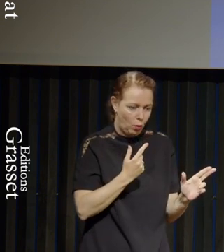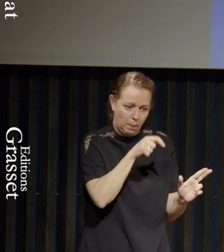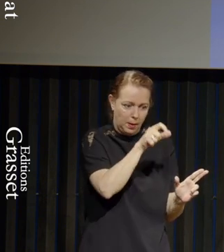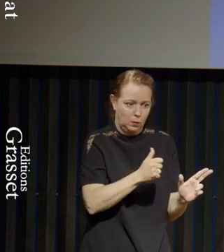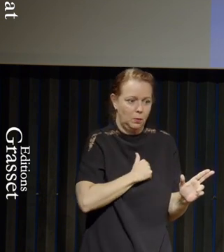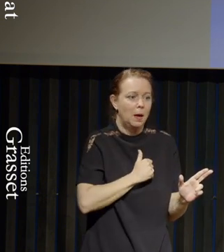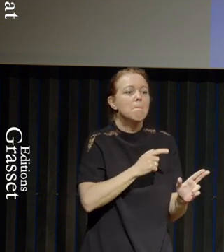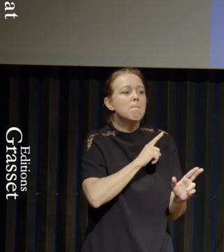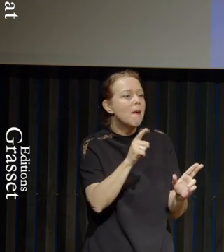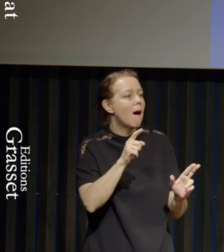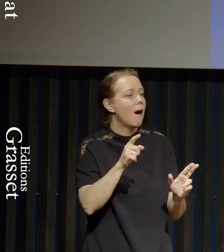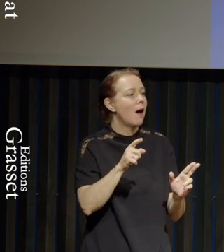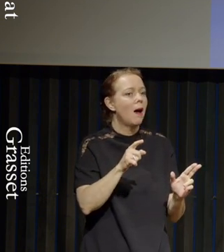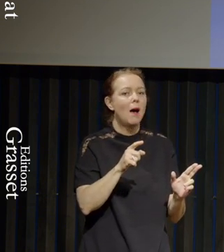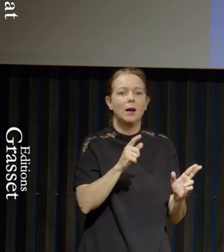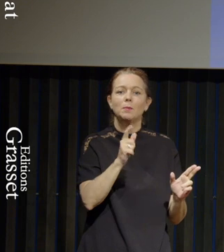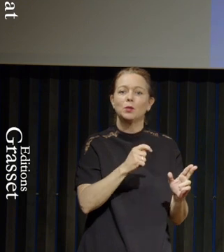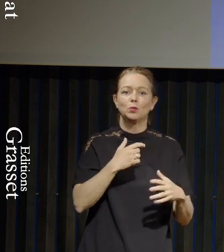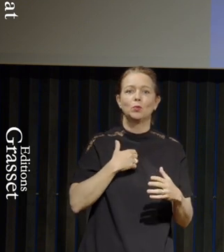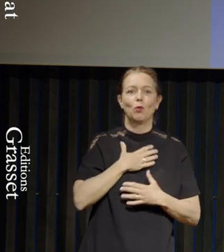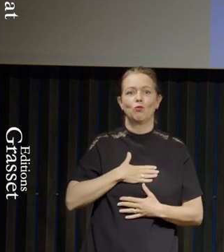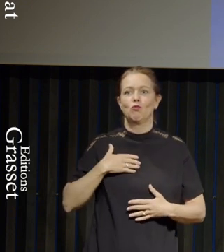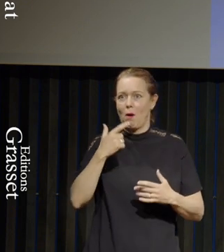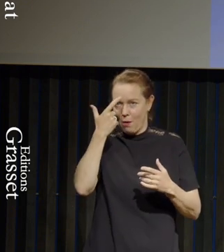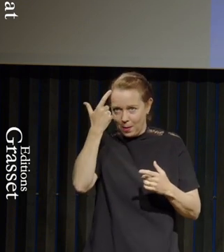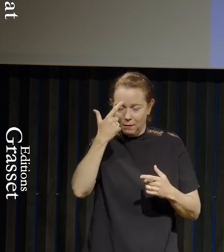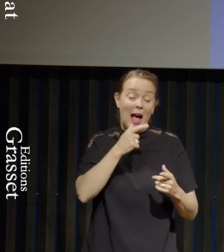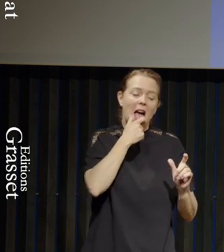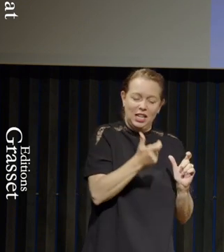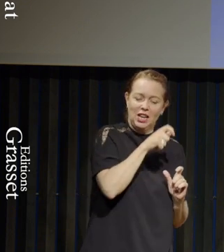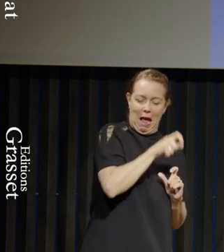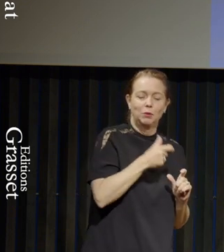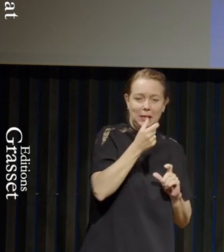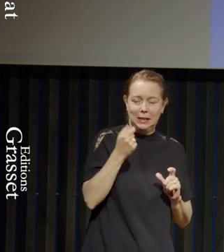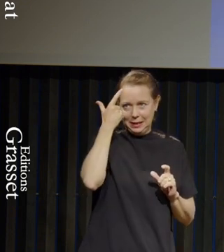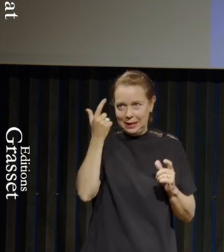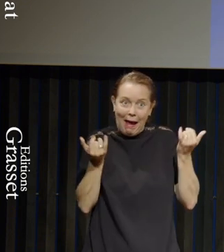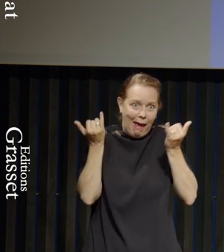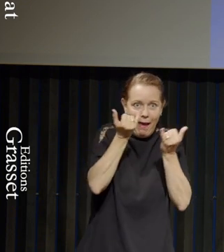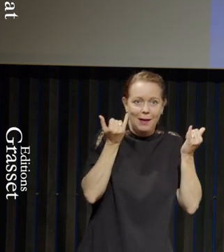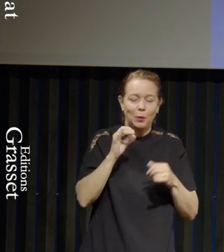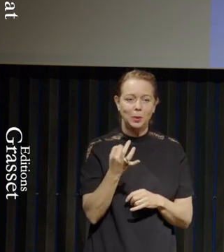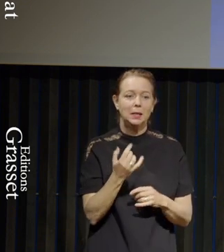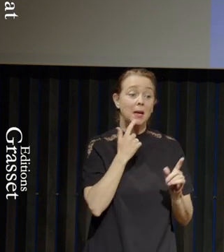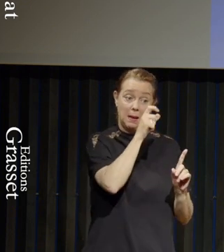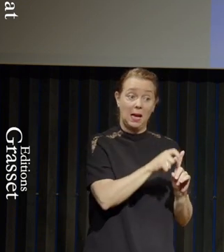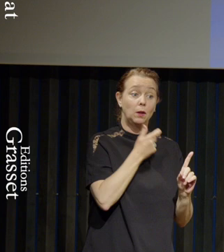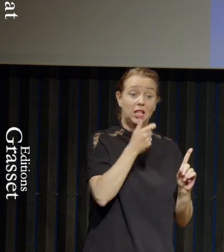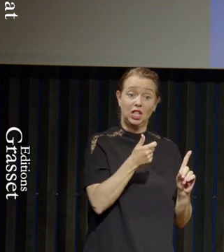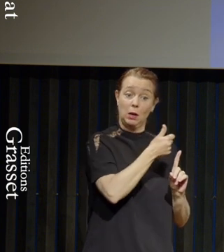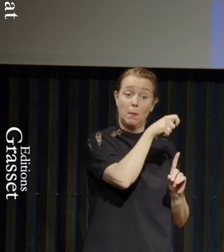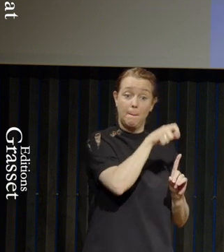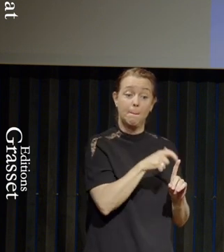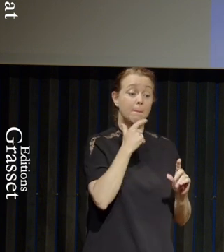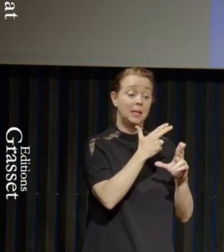ce pétillement, cette joie de l'intelligence décrite par Einstein. Mais c'est vrai qu'on voit bien chez Einstein,